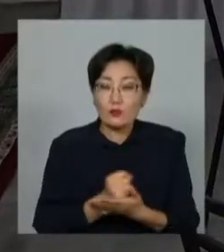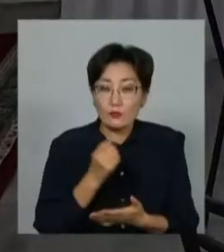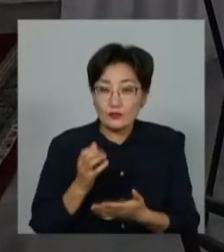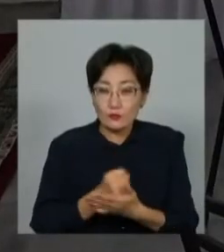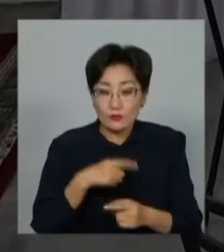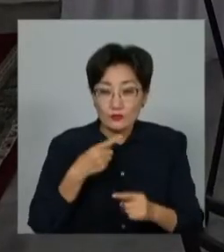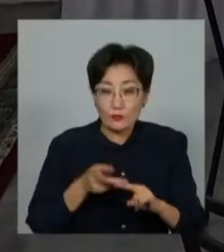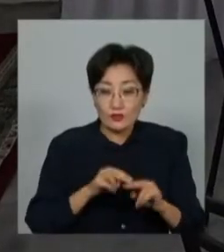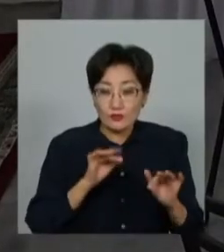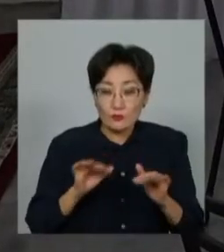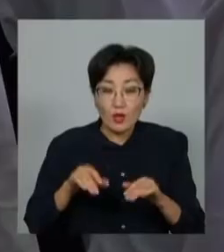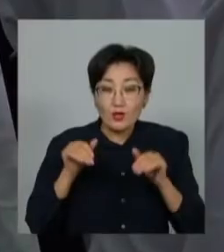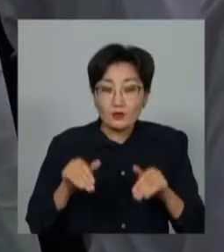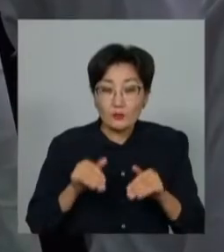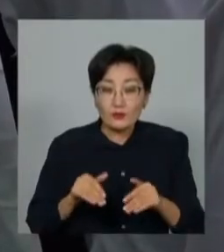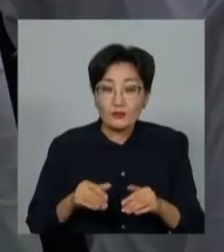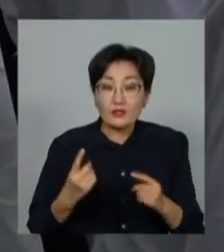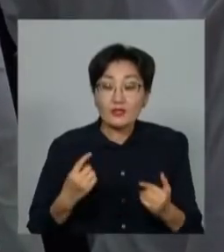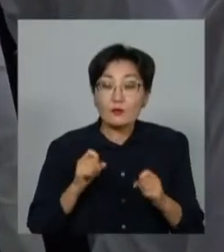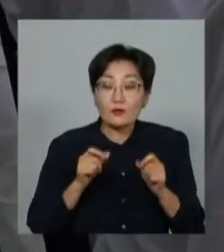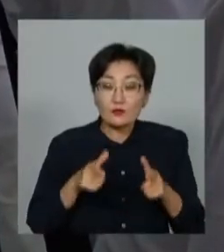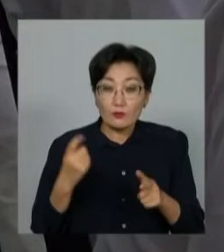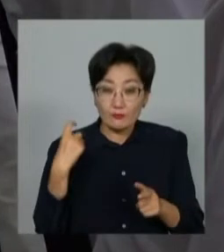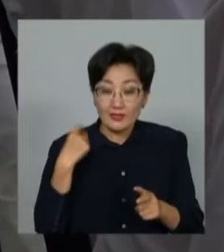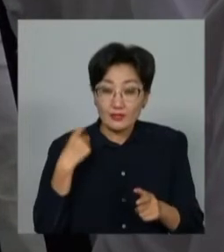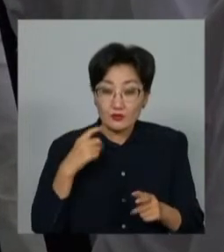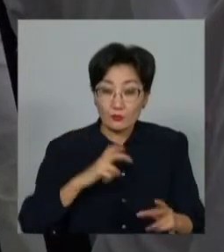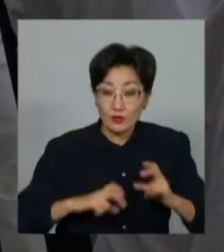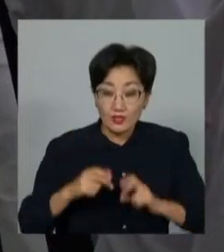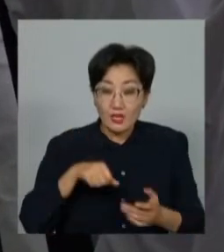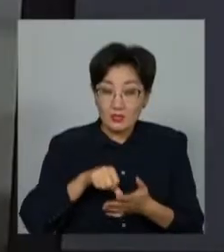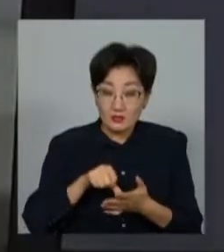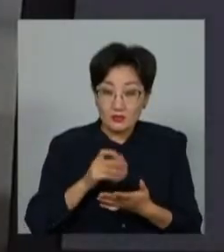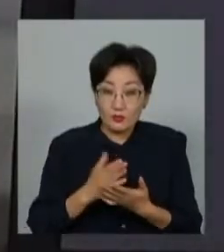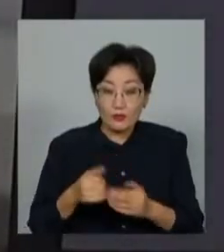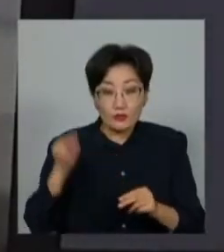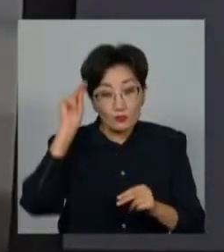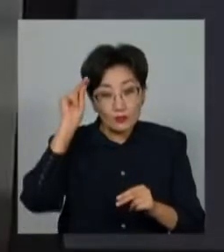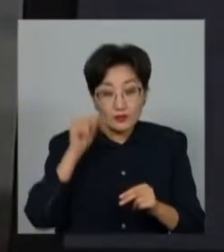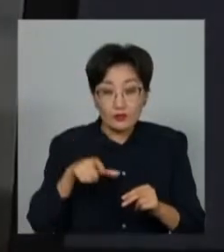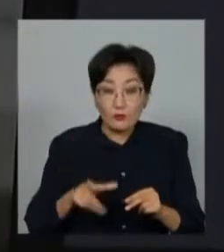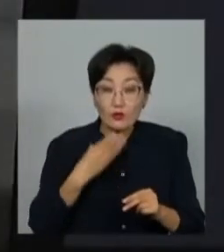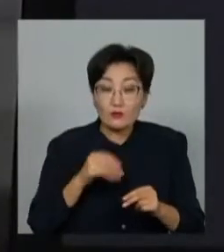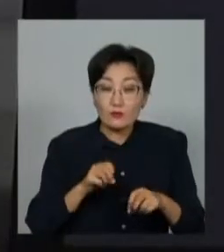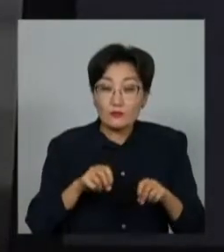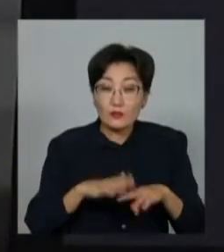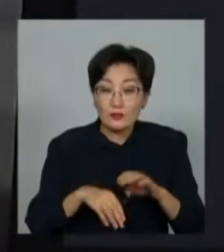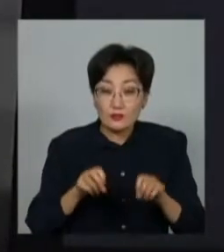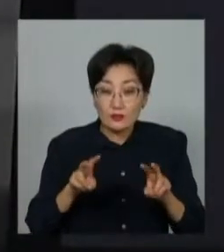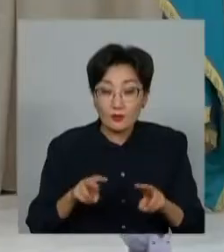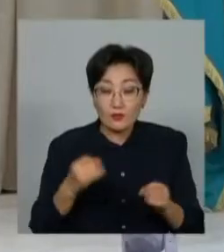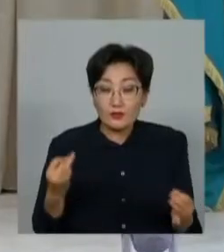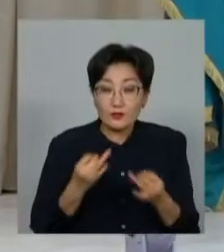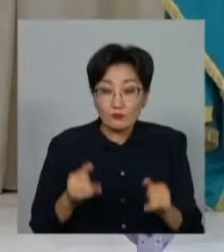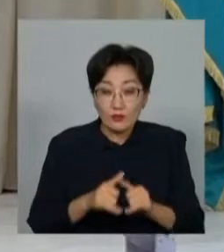ту ететін бұл шараға колледж табалдырығын ендаттаған бірінші курс студенттері қатысып отыр. Білім алушылардың өз мамандықтарына деген